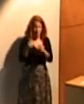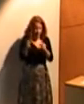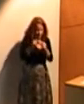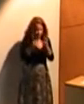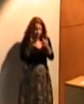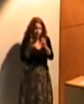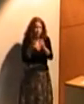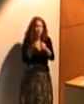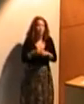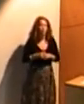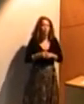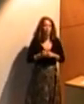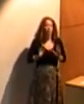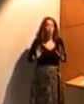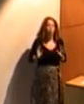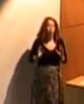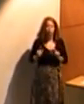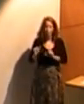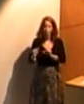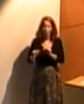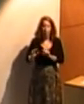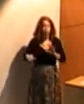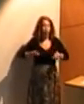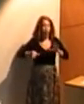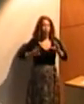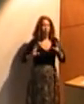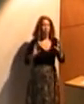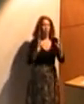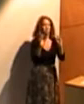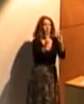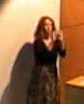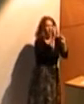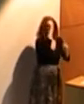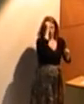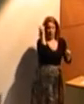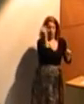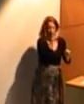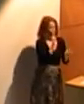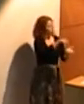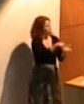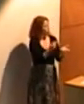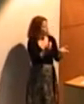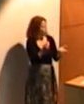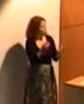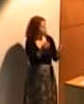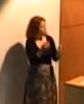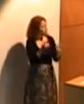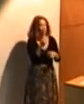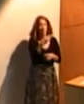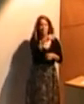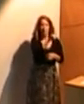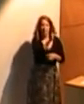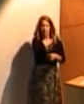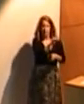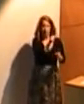continent ensuite ça se termine aux états unis alors aux états unis d'amérique c'est je sais plus si wayne haïti où